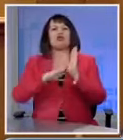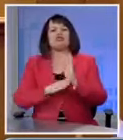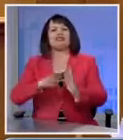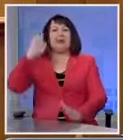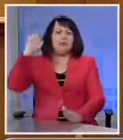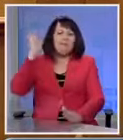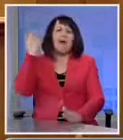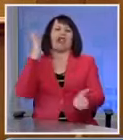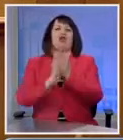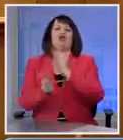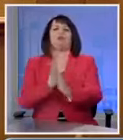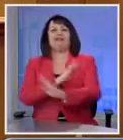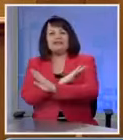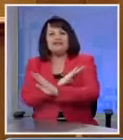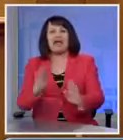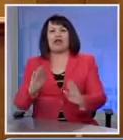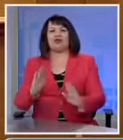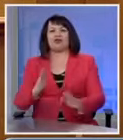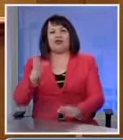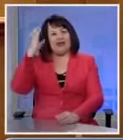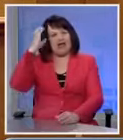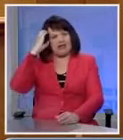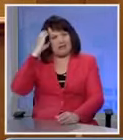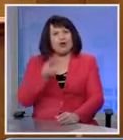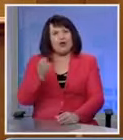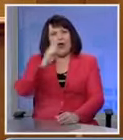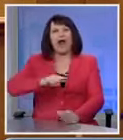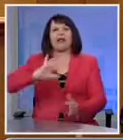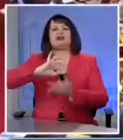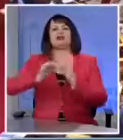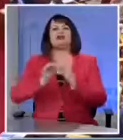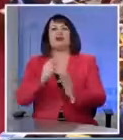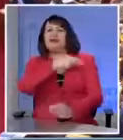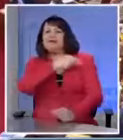χρονοτούλαπο της ιστορίας, για να θυμηθώ και μια άλλη ιστορική φράση.